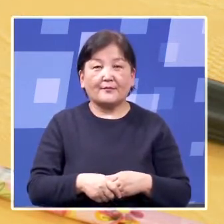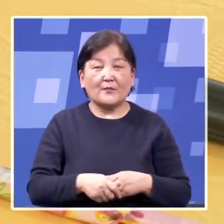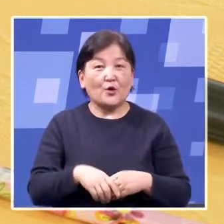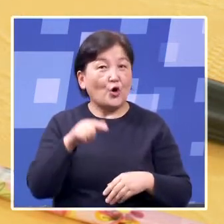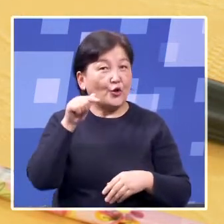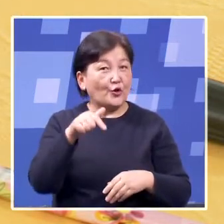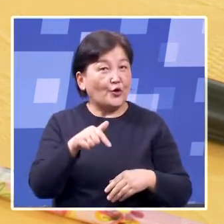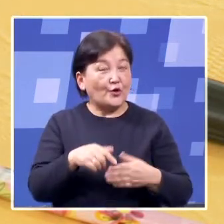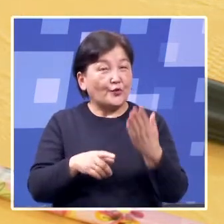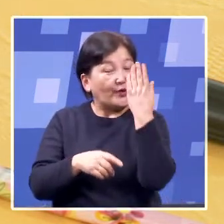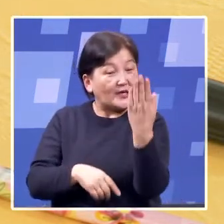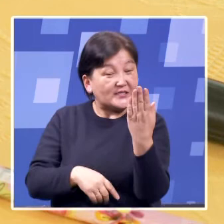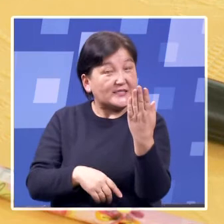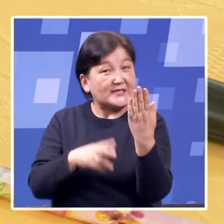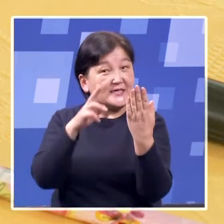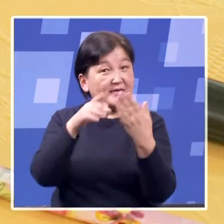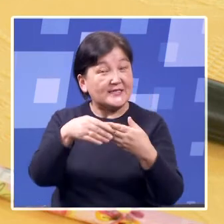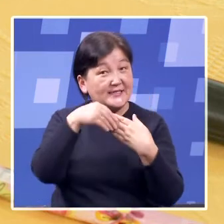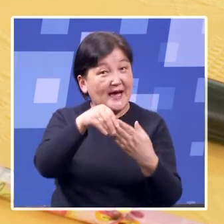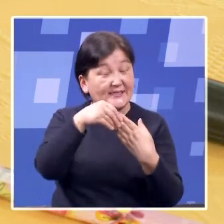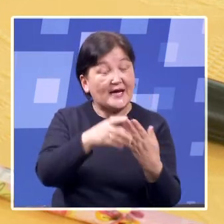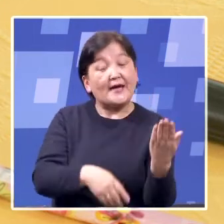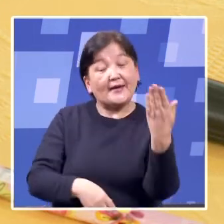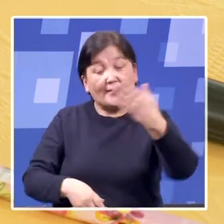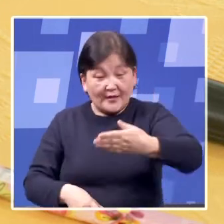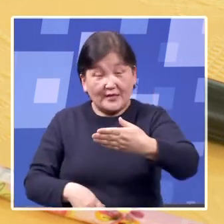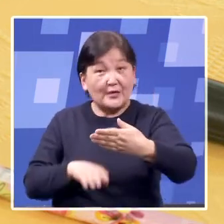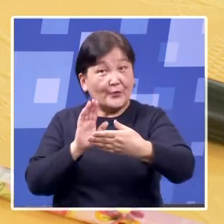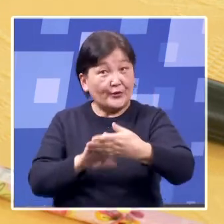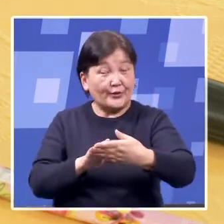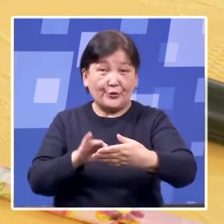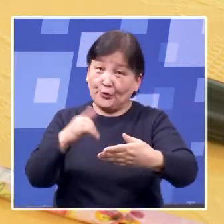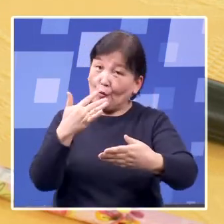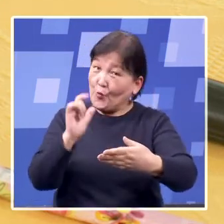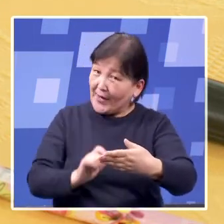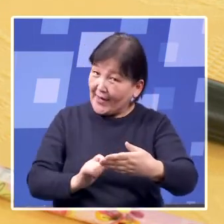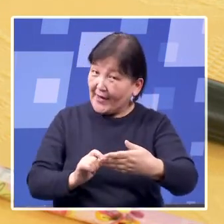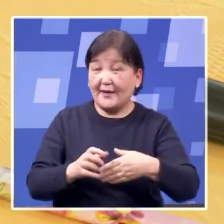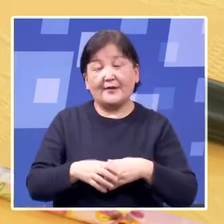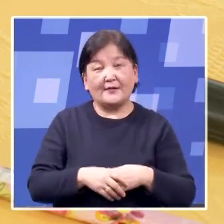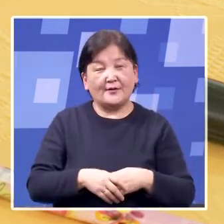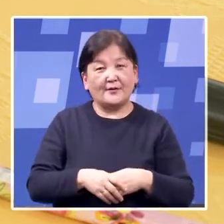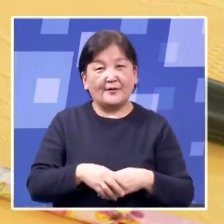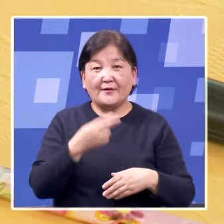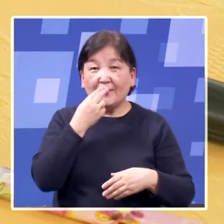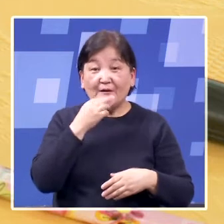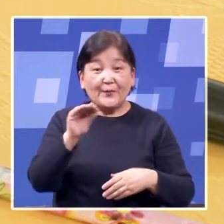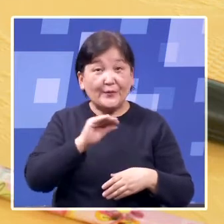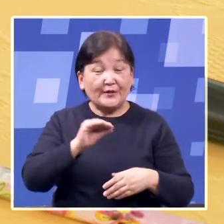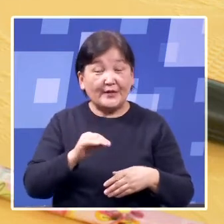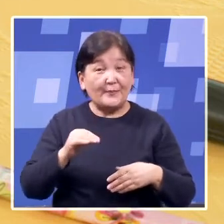болгож эргүүлээ. Энэ юу юм бэлээ хүүхдүүд ээ? Холгоны маань биеийн хэсэг байх нь.